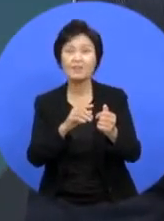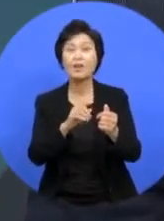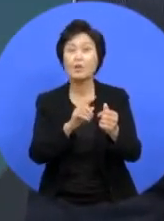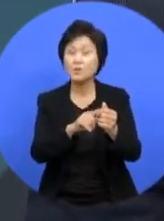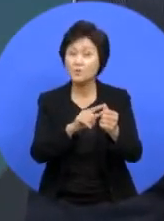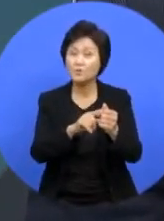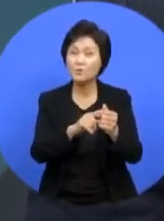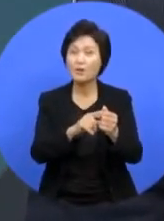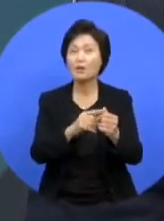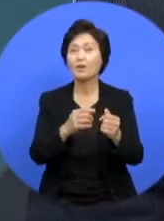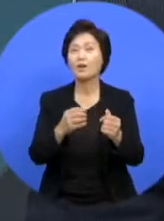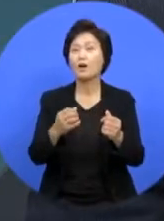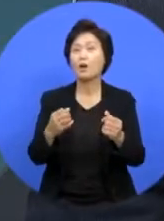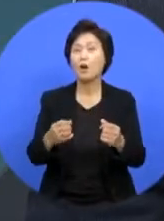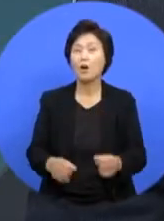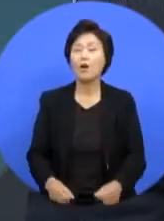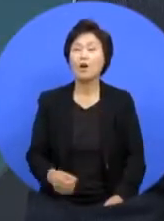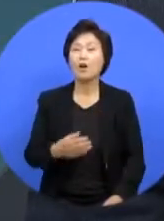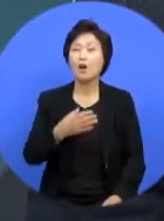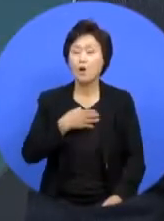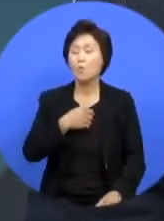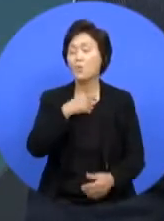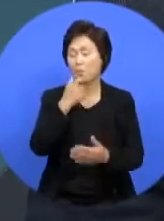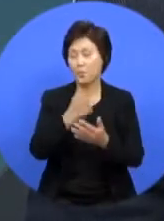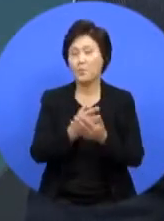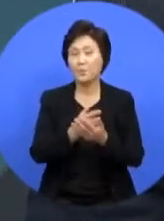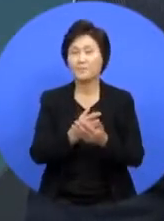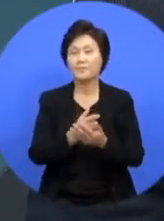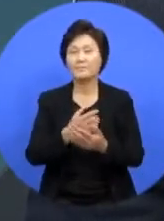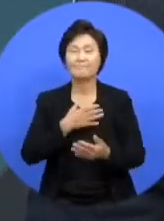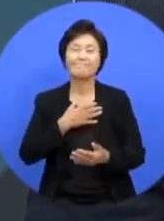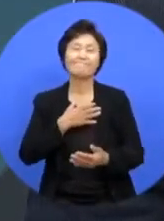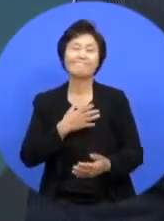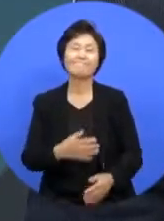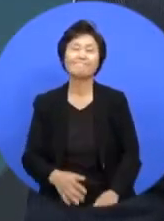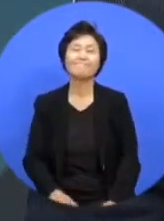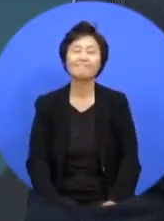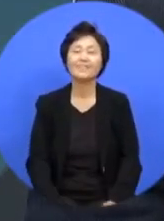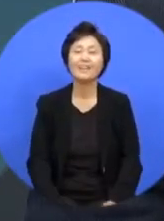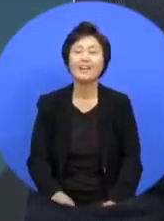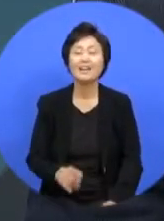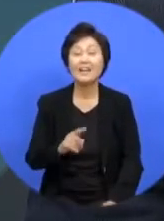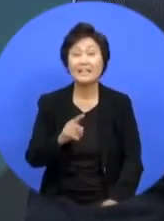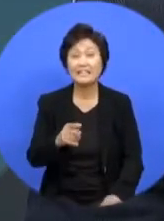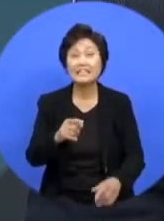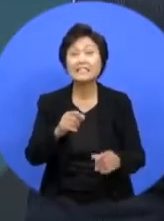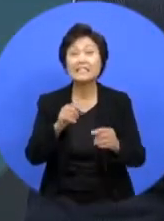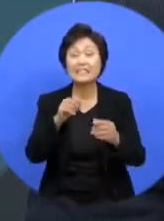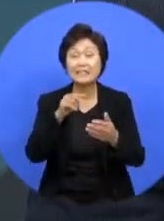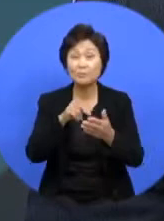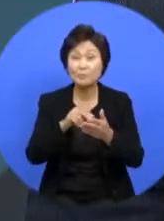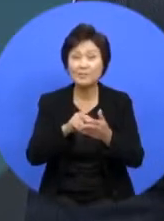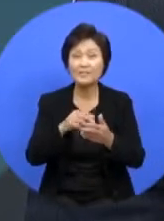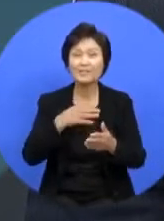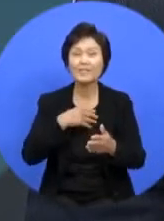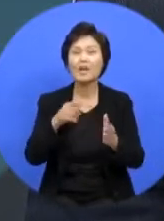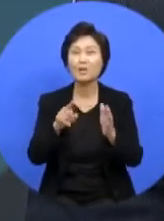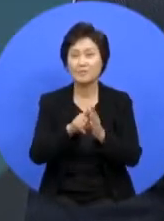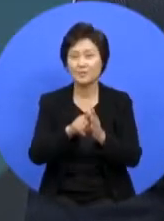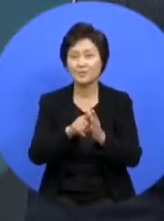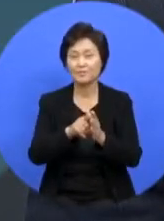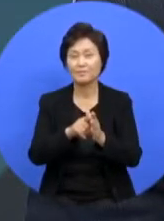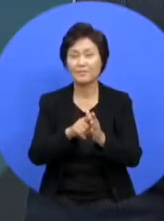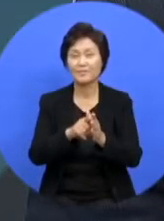불구하고 저한테도 많은 감동이 있었거든요. 그런 부분에서 제 믿음이 계속해서 성숙해질 수